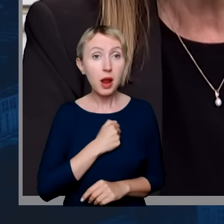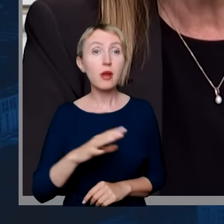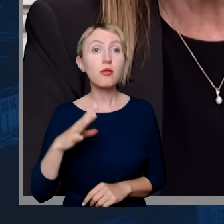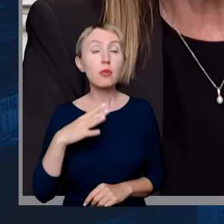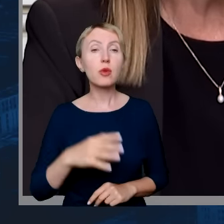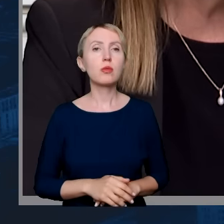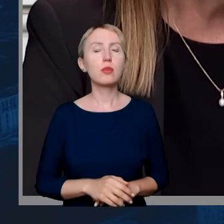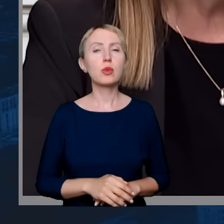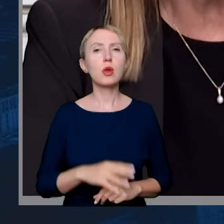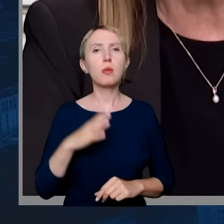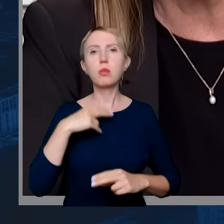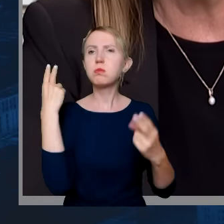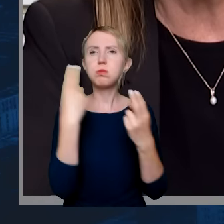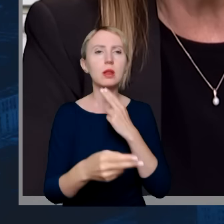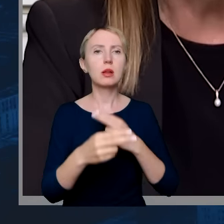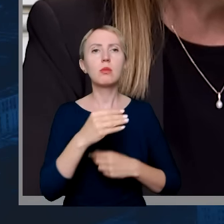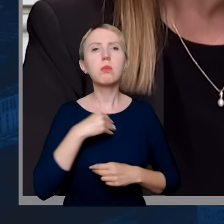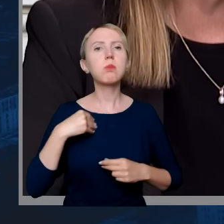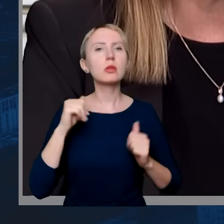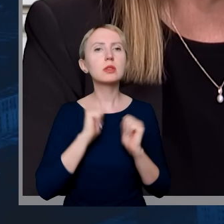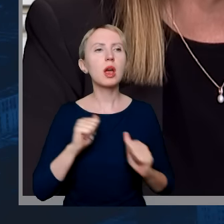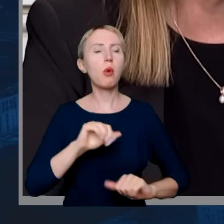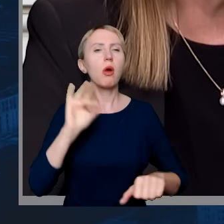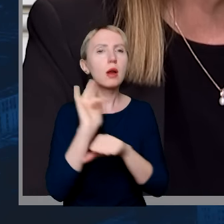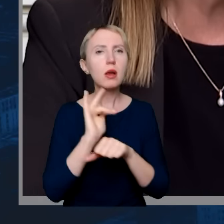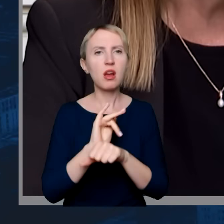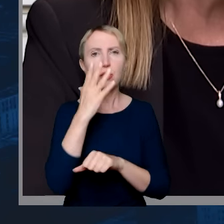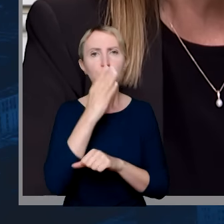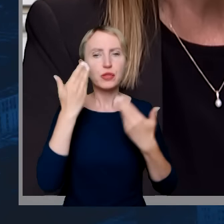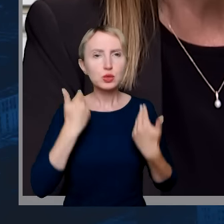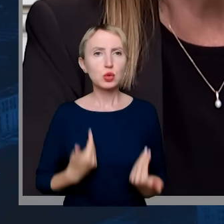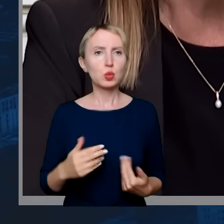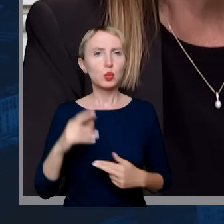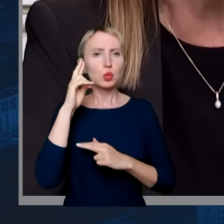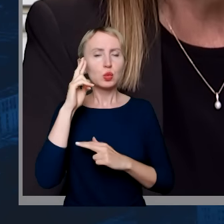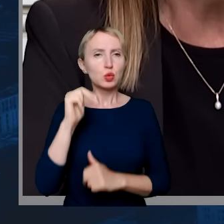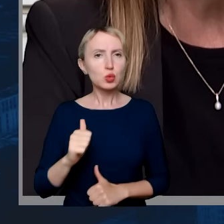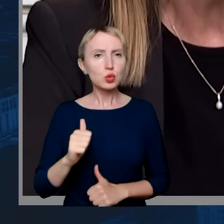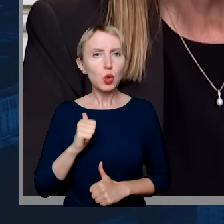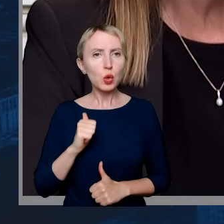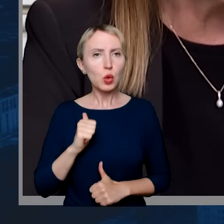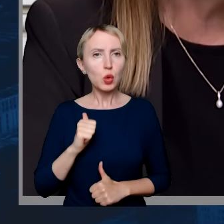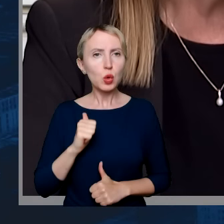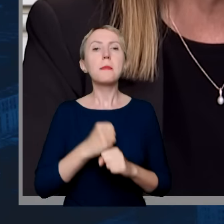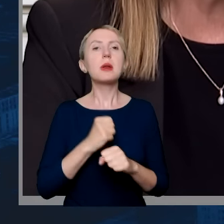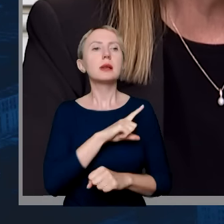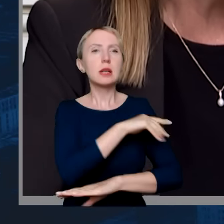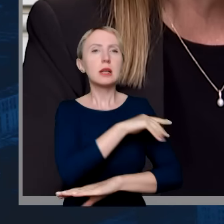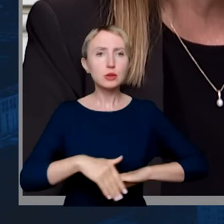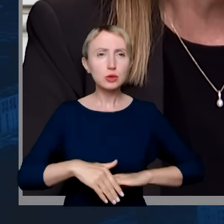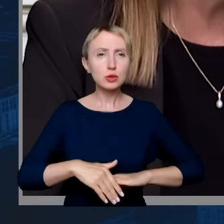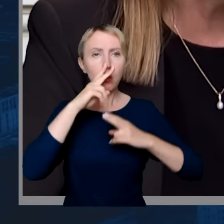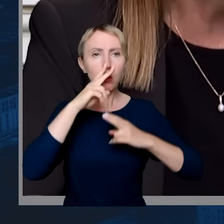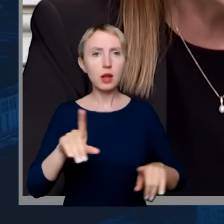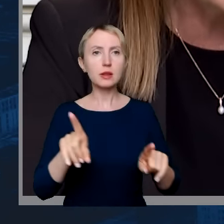opluwany polski mundur, wizerunek żołnierzy, funkcjonariuszy Straży Granicznej, pokazywany również